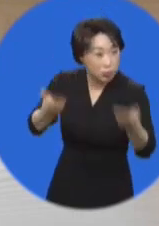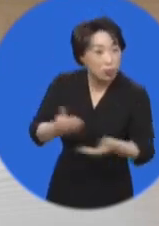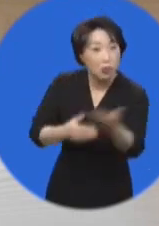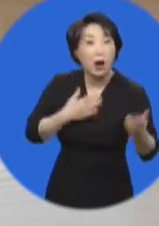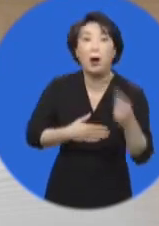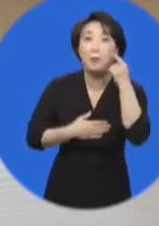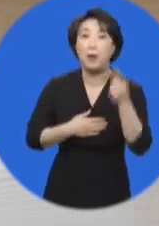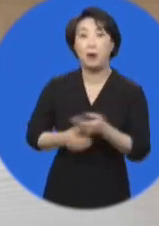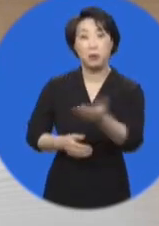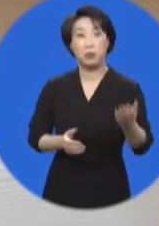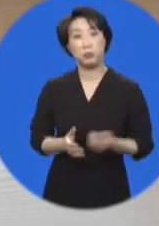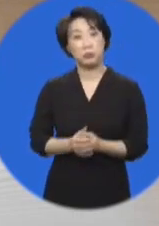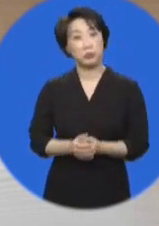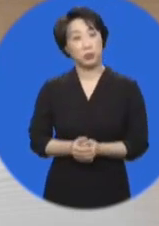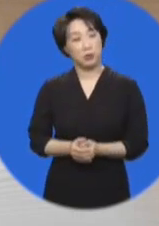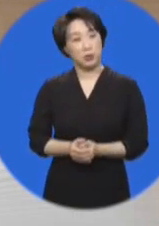알면